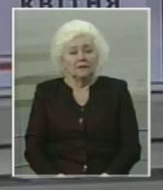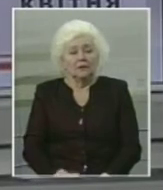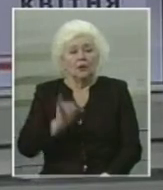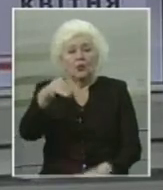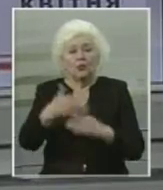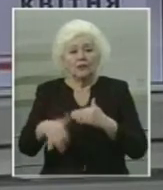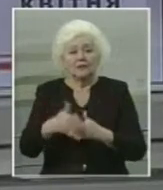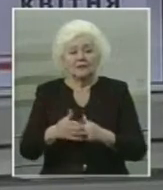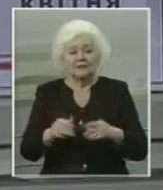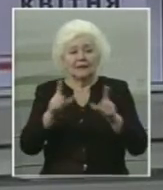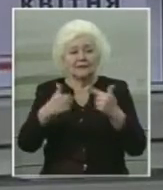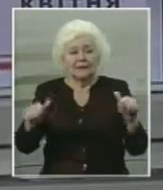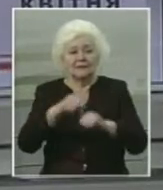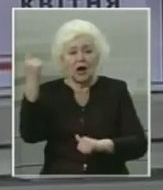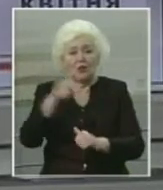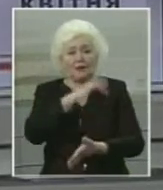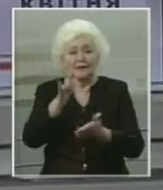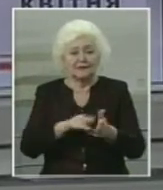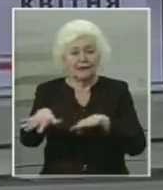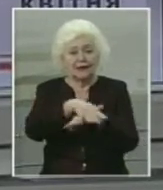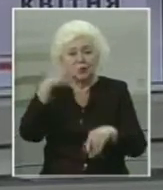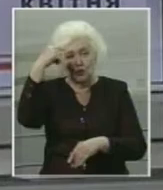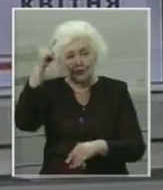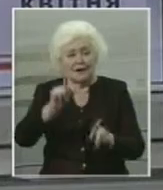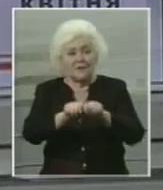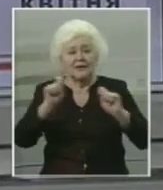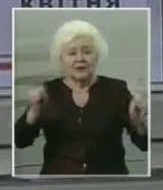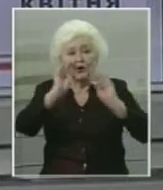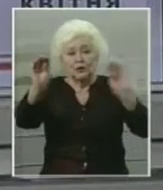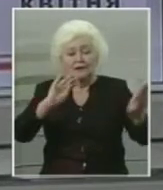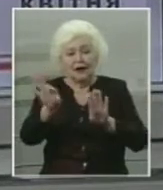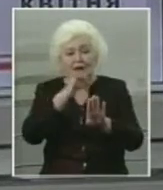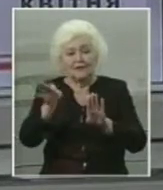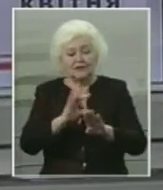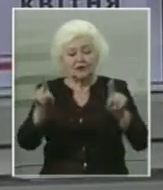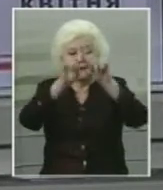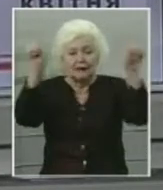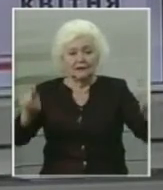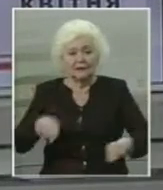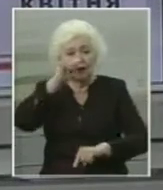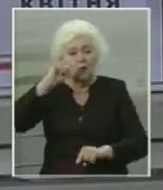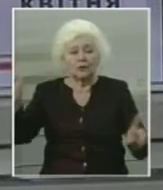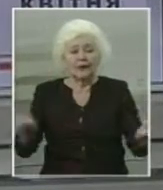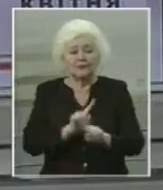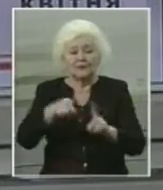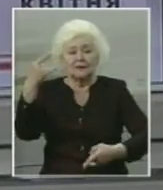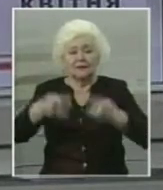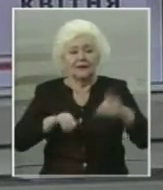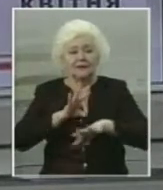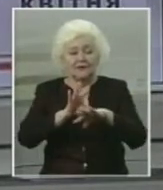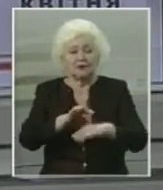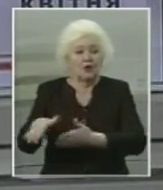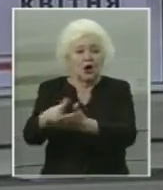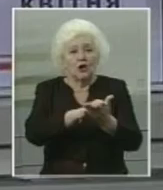У Херсонській світлиці обласного центру народної творчості відкрилася виставка вишитих картин української співачки, телеведучої,